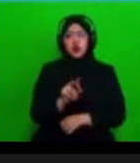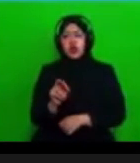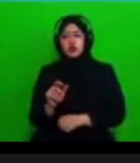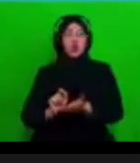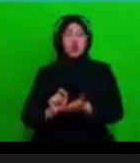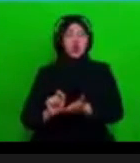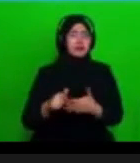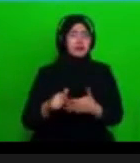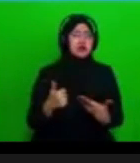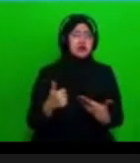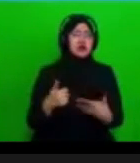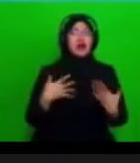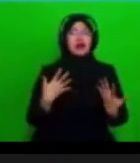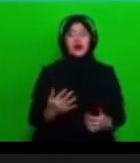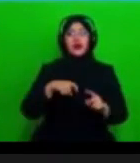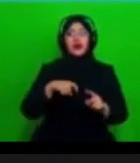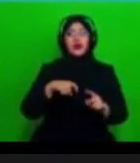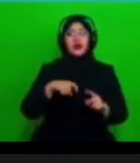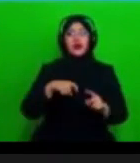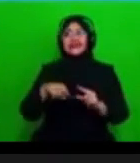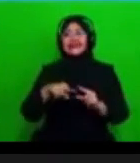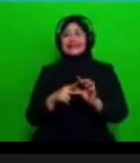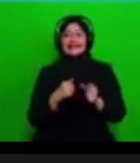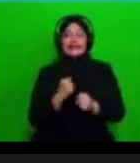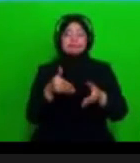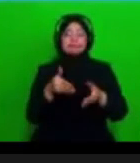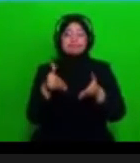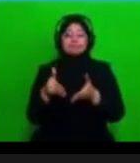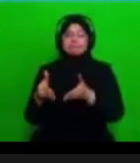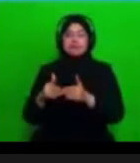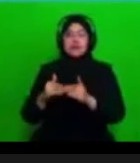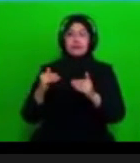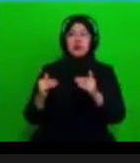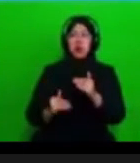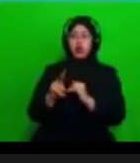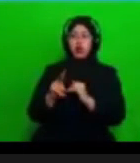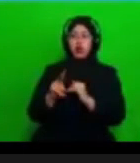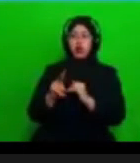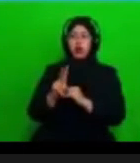pendidikan, sekolah, atau kalau Kijang, dia membina di bawah 20, minimal 5.